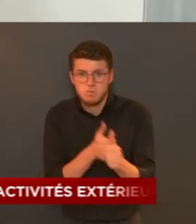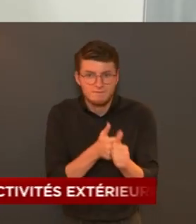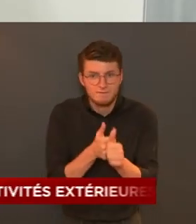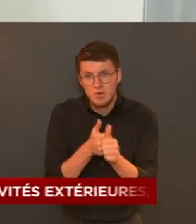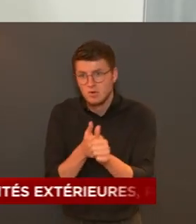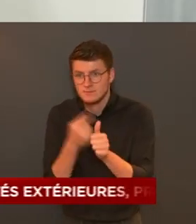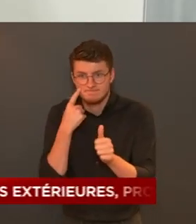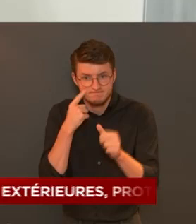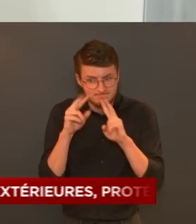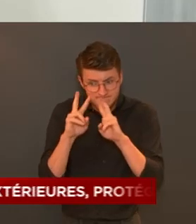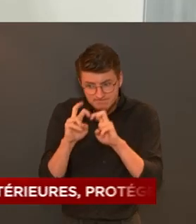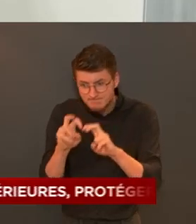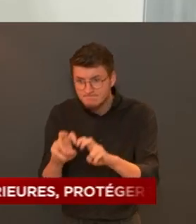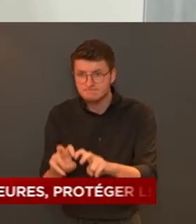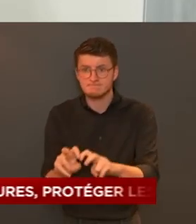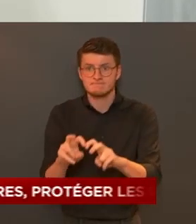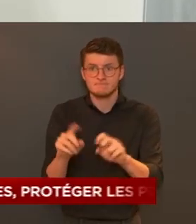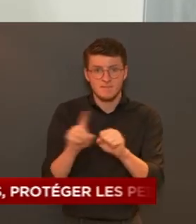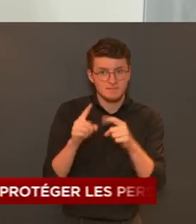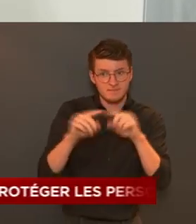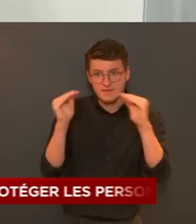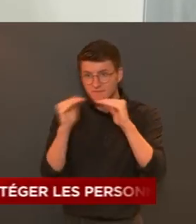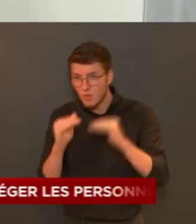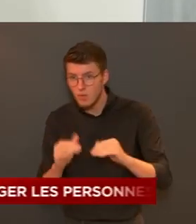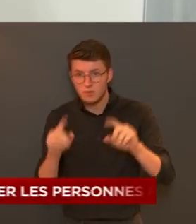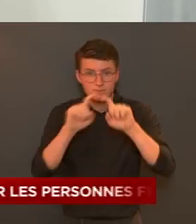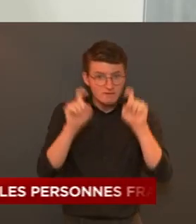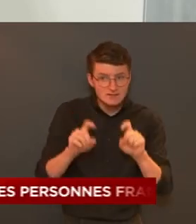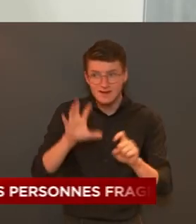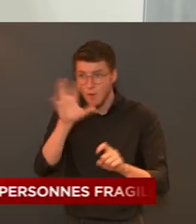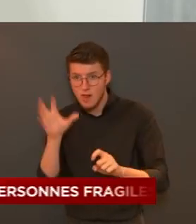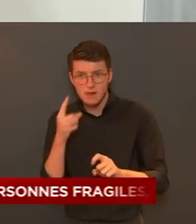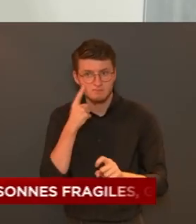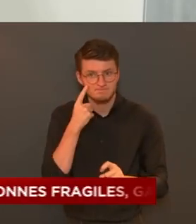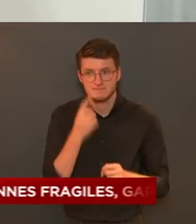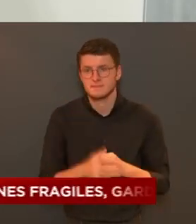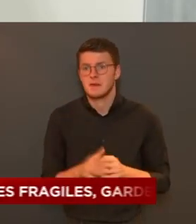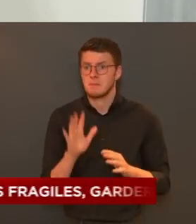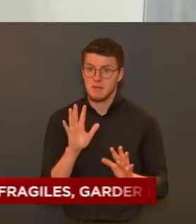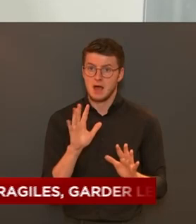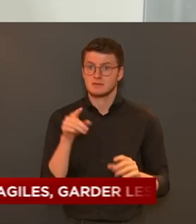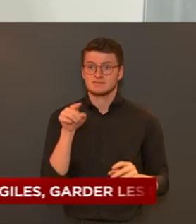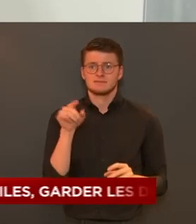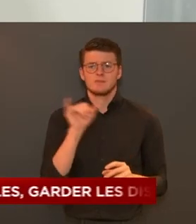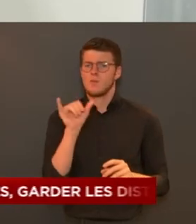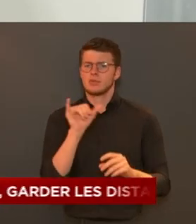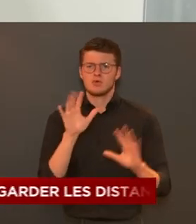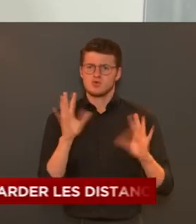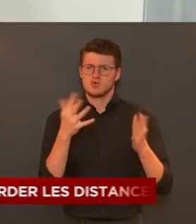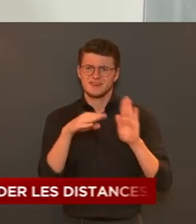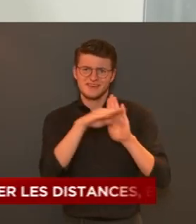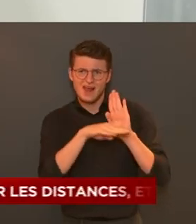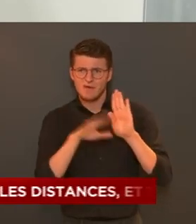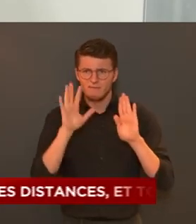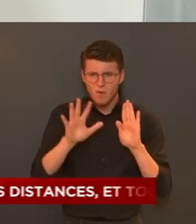de spécificités ou d'analyses à des niveaux différents. Et quand je vous dis qu'il faut encore affiner quelque